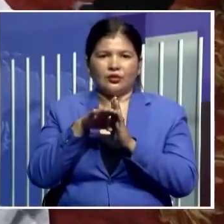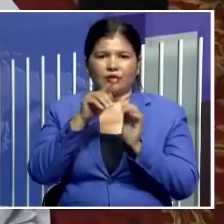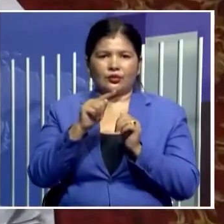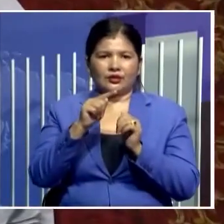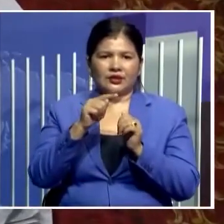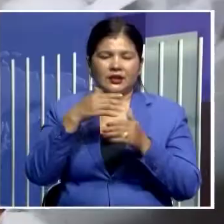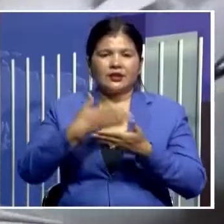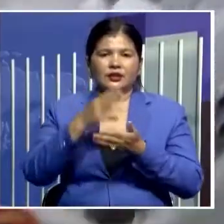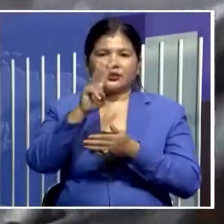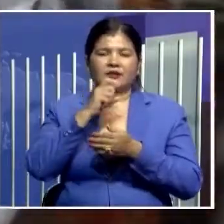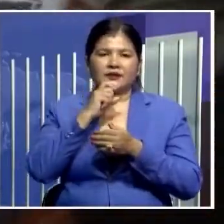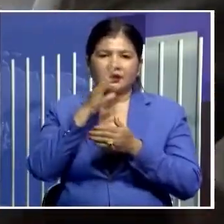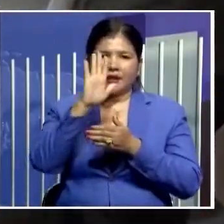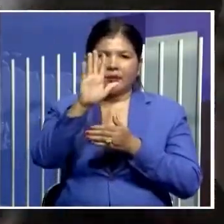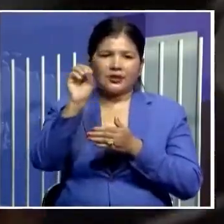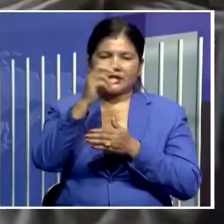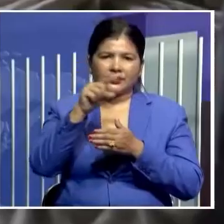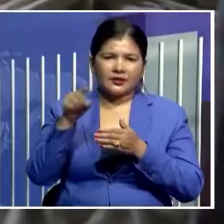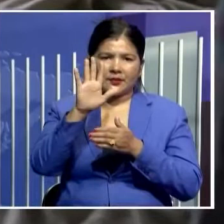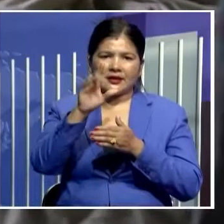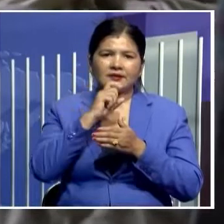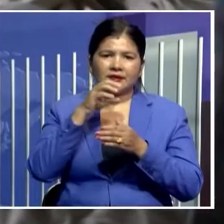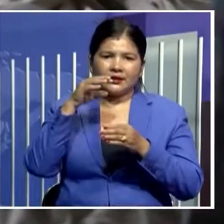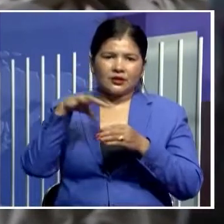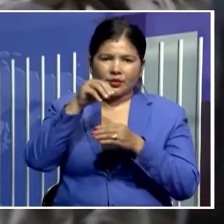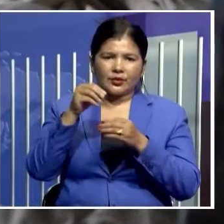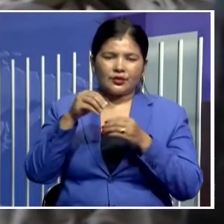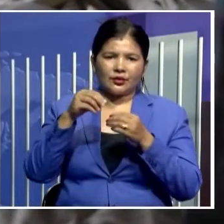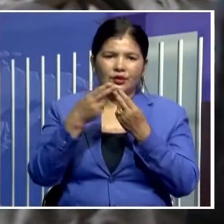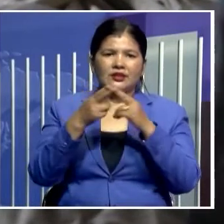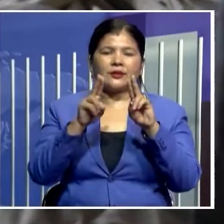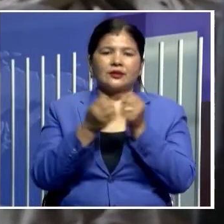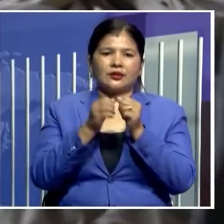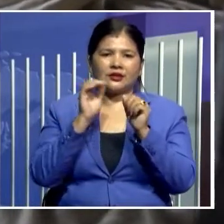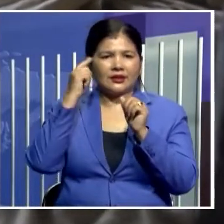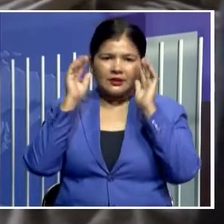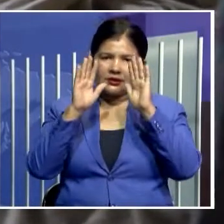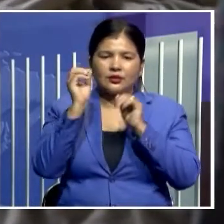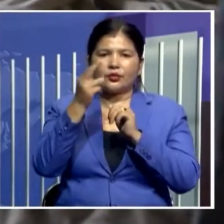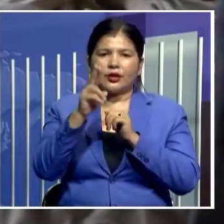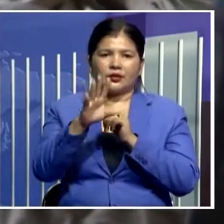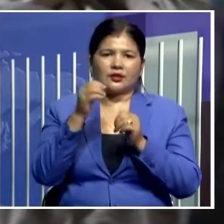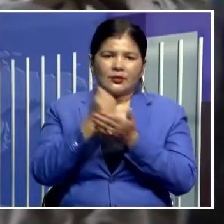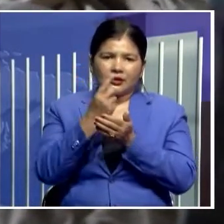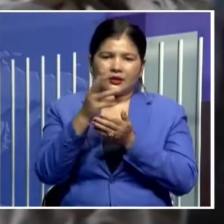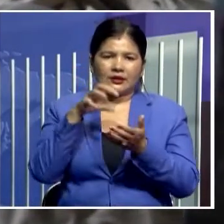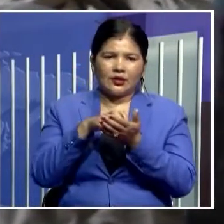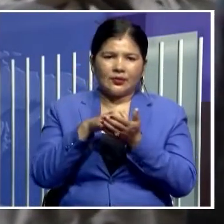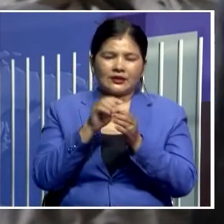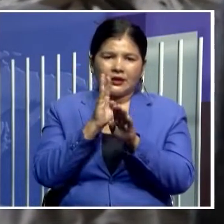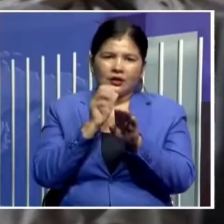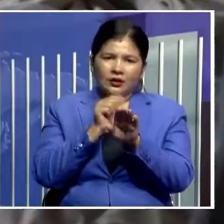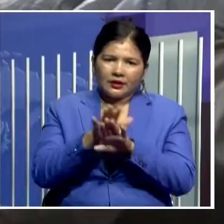जेठ 3 50% र 5 गतेभित्र सम्पूर्णको सार्वजनिक गर्न निर्देशन दिएको बताउनु भएको छ। मतगणना स्थलमा अत्याधिक